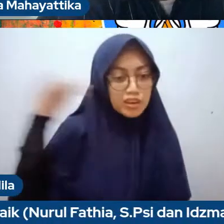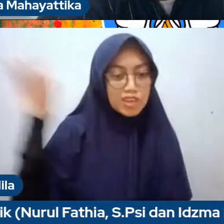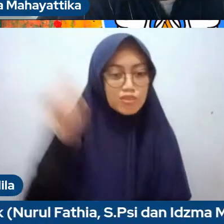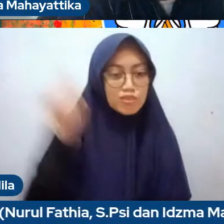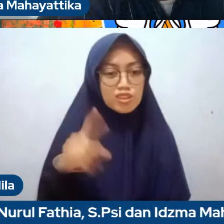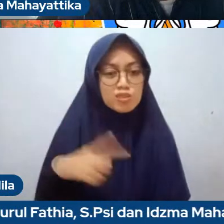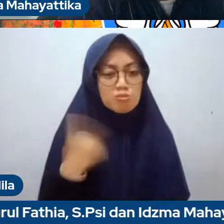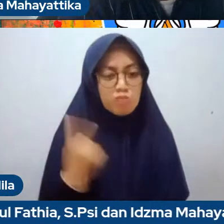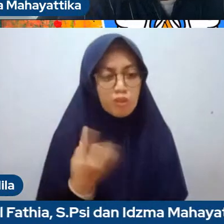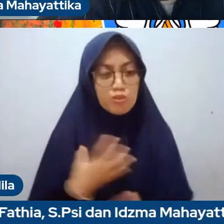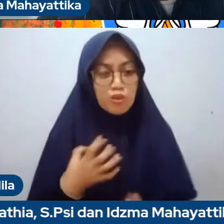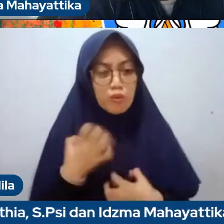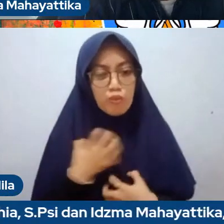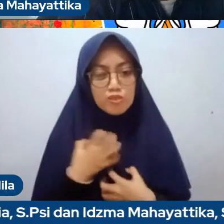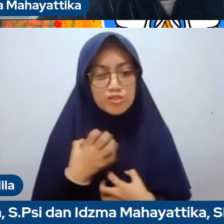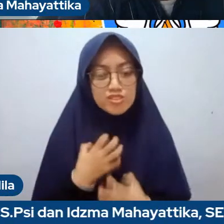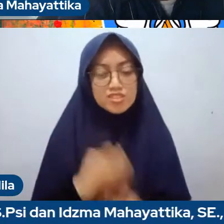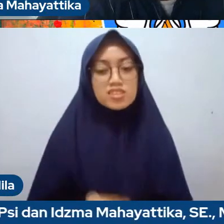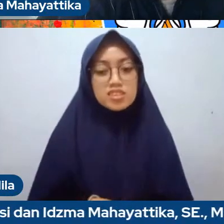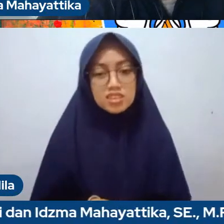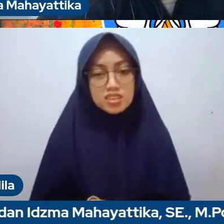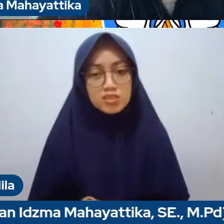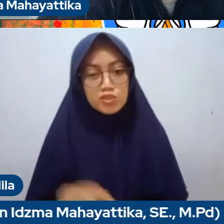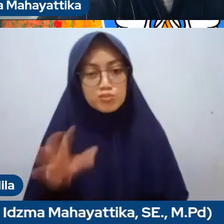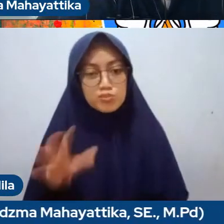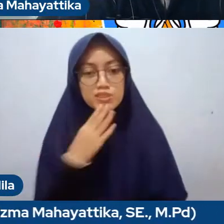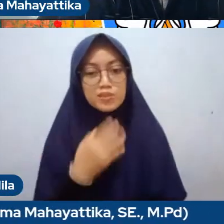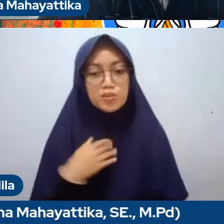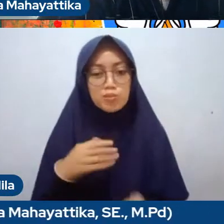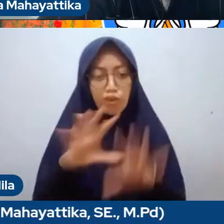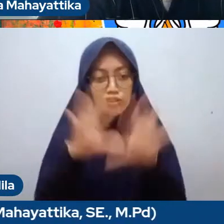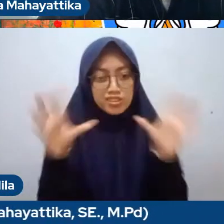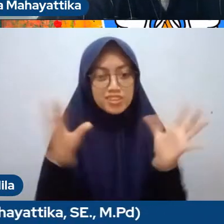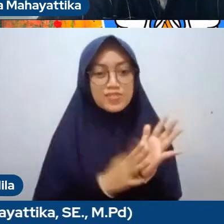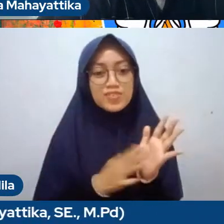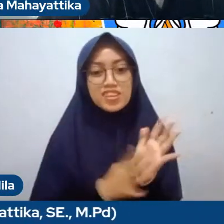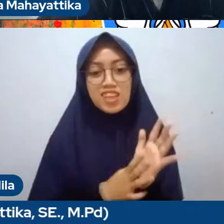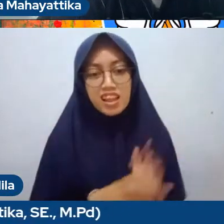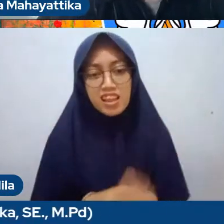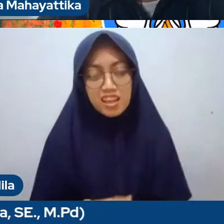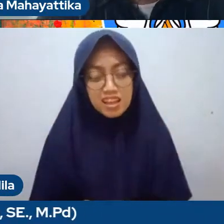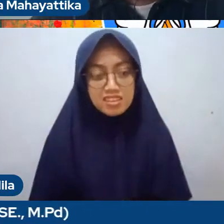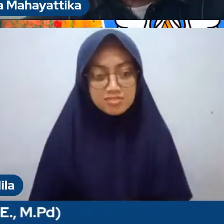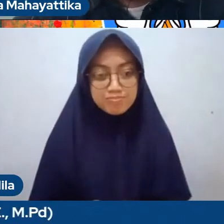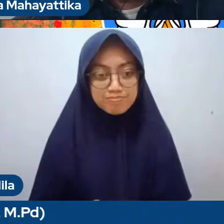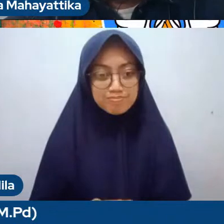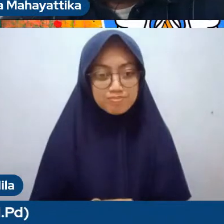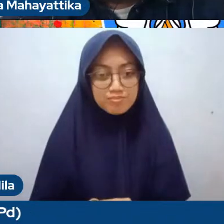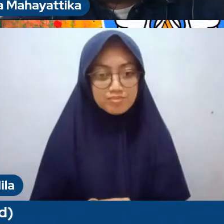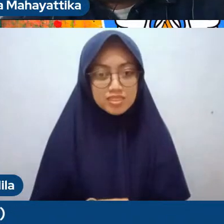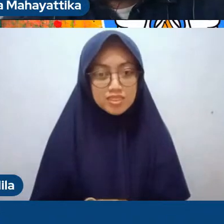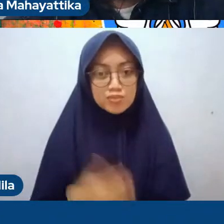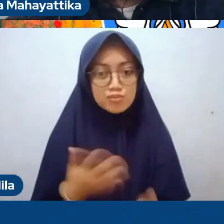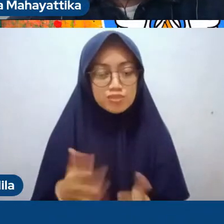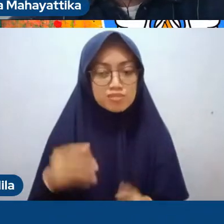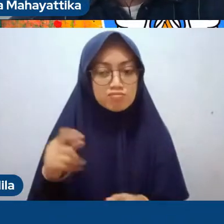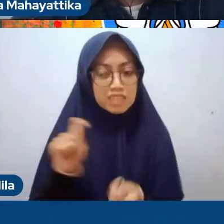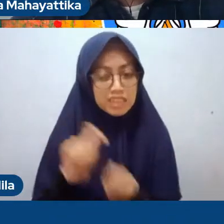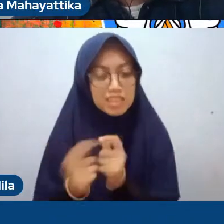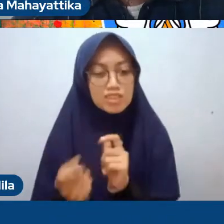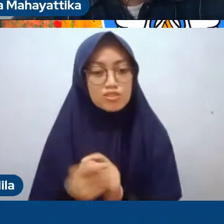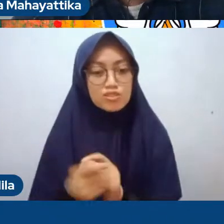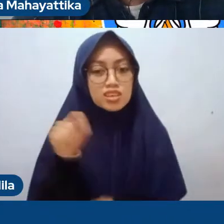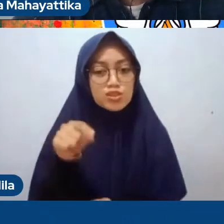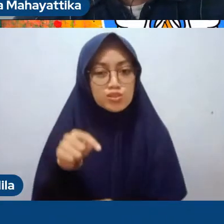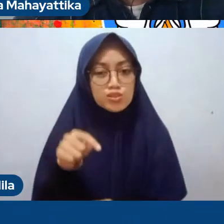apa banyak permasalahan. Banyak masalah. Banyak masalah. Iya, makanya PR kita seumur hidup,